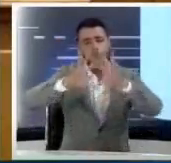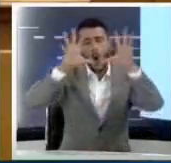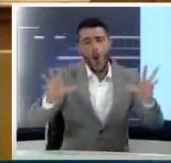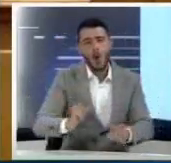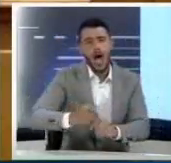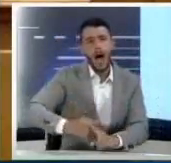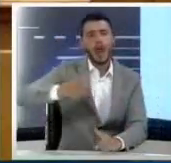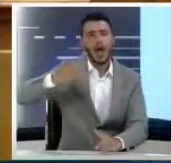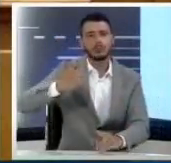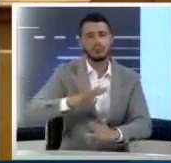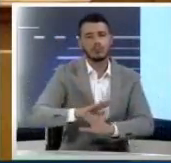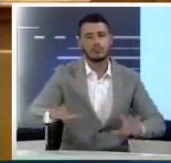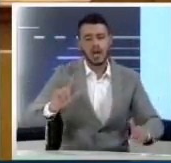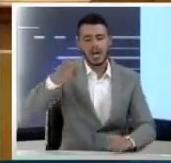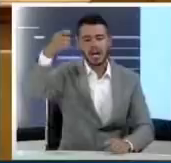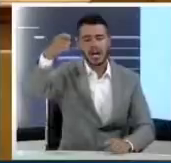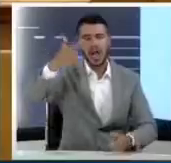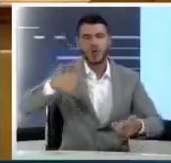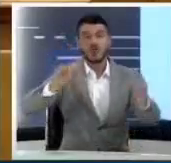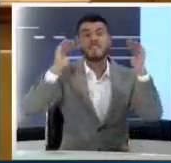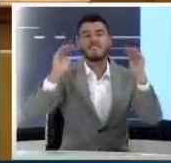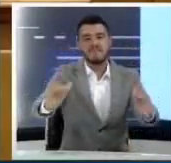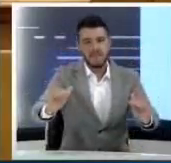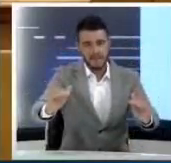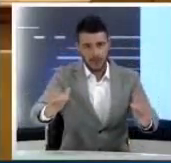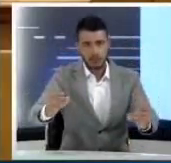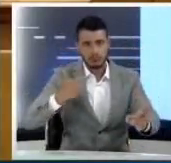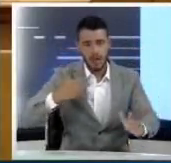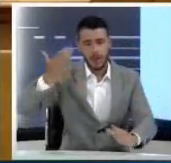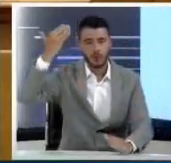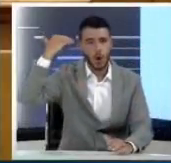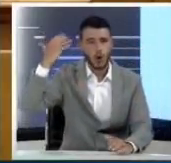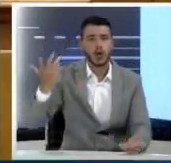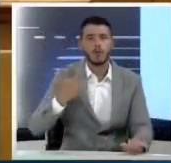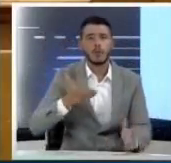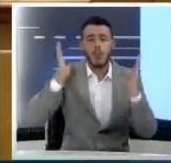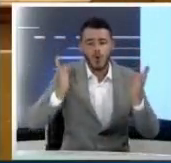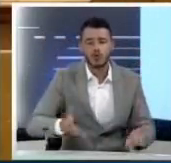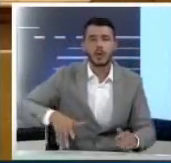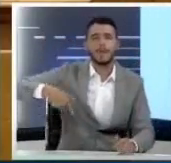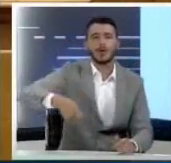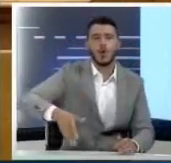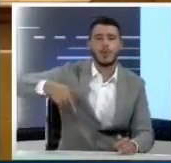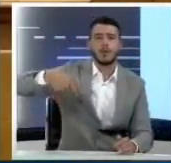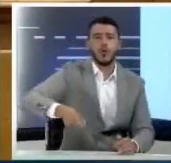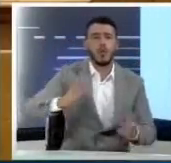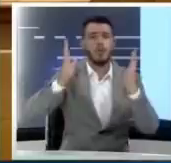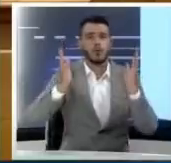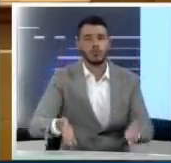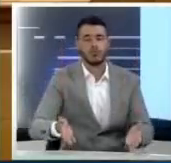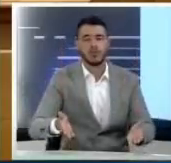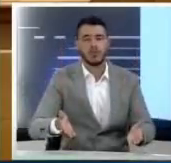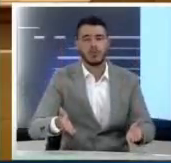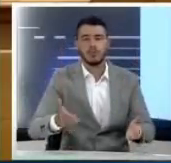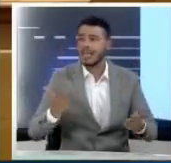πήραμε τίποτα για το χρέος. Δεν θα μπορούσαμε να πάρουμε κάτι για το χρέος αφού ήταν βιώσιμο. Και βεβαίως δεν είχαμε